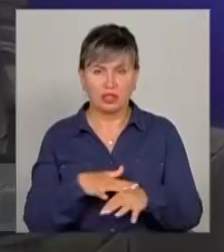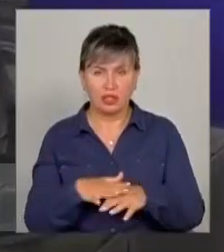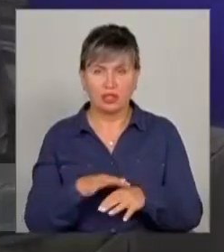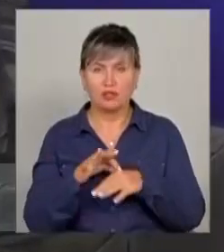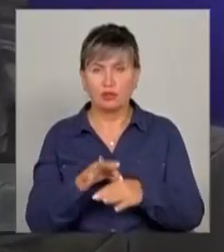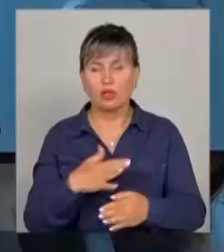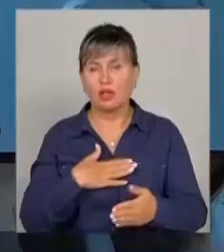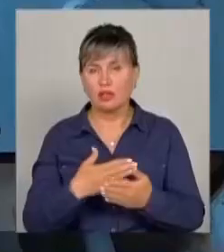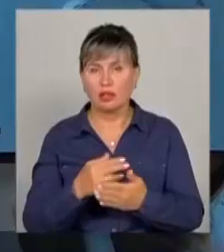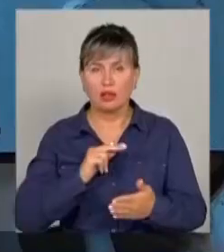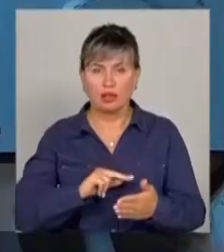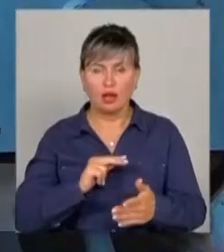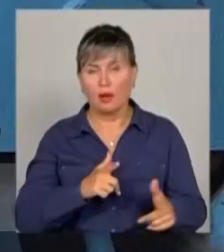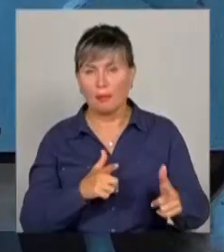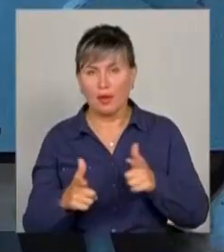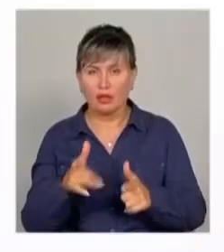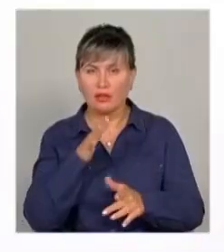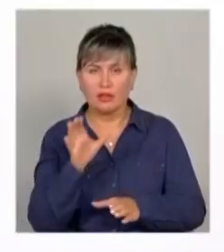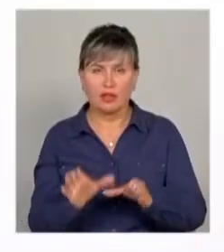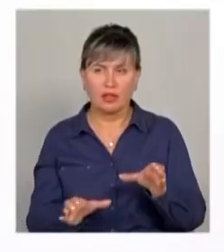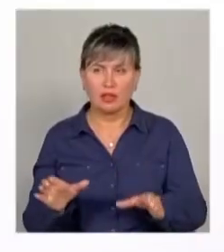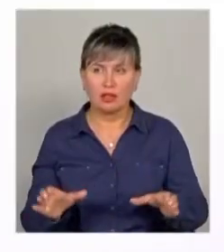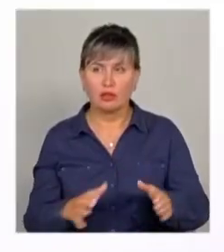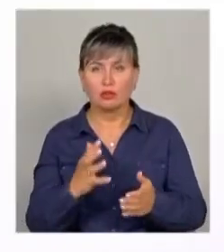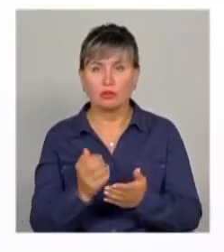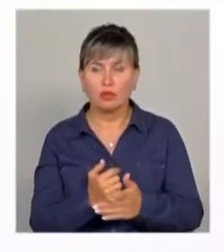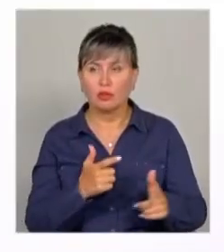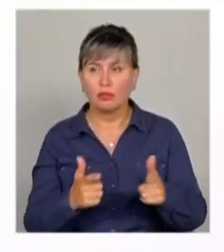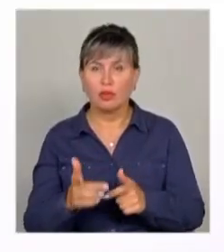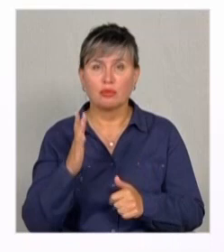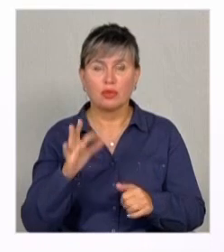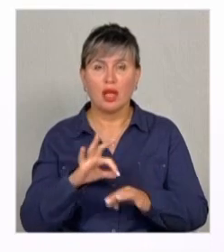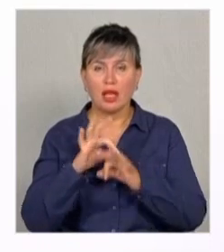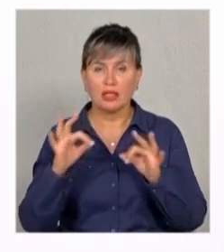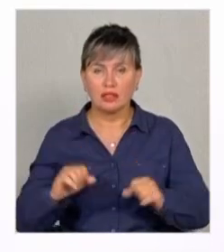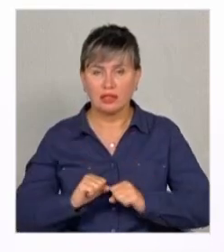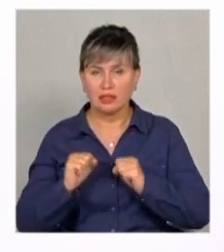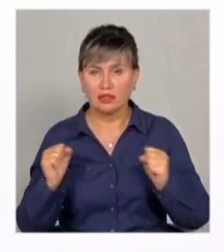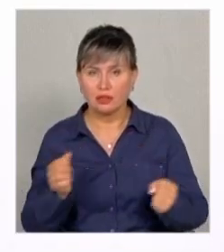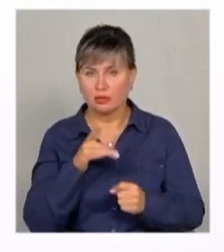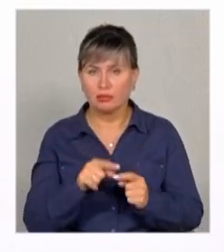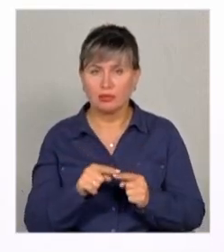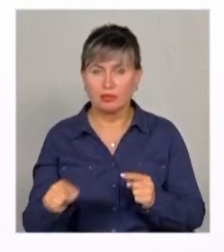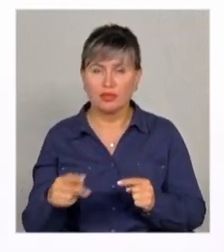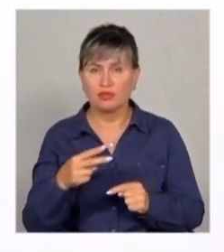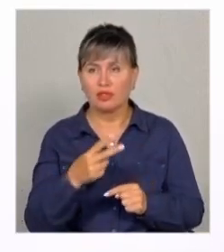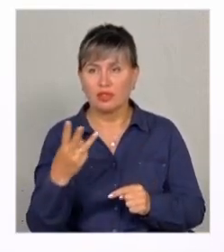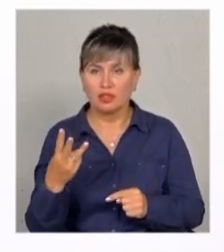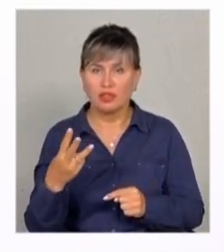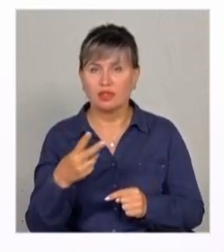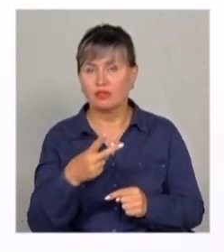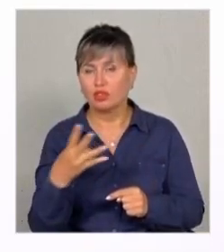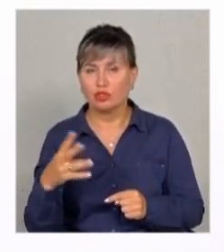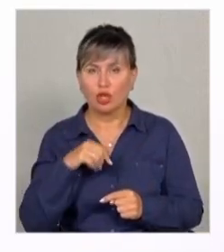активная работа по подготовке к отопительному сезону. По успешной подготовке к предстоящему осенне-зимнему периоду 2023-2024